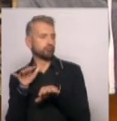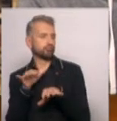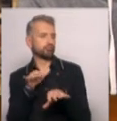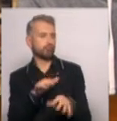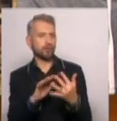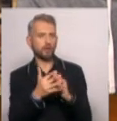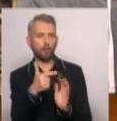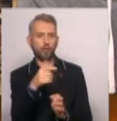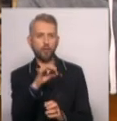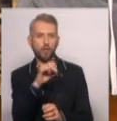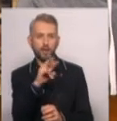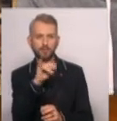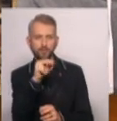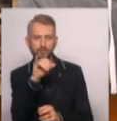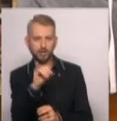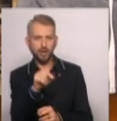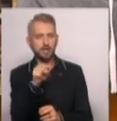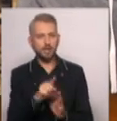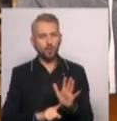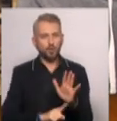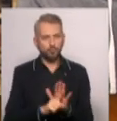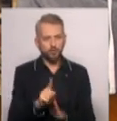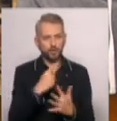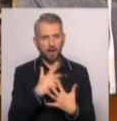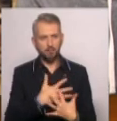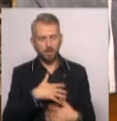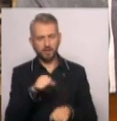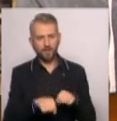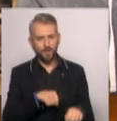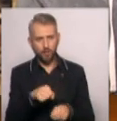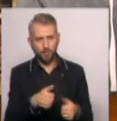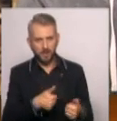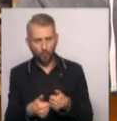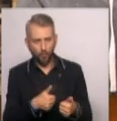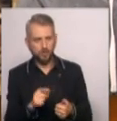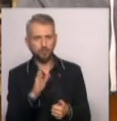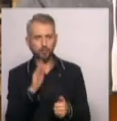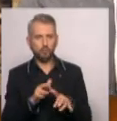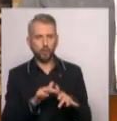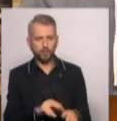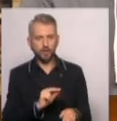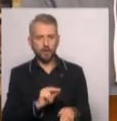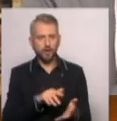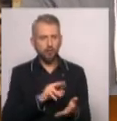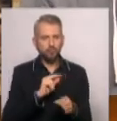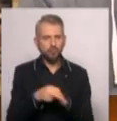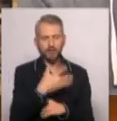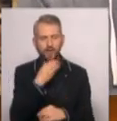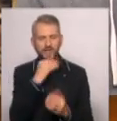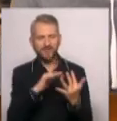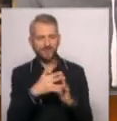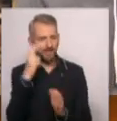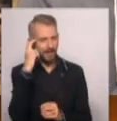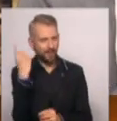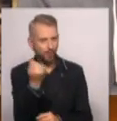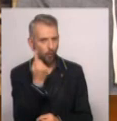села Гереничі. І там, власне, розпочнуться вже аматорські велоперегони, які проходитимуть через мальовничі села Київщини. І в